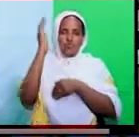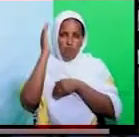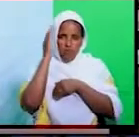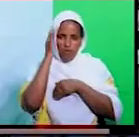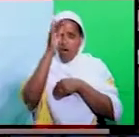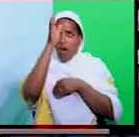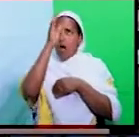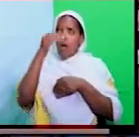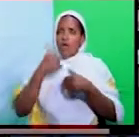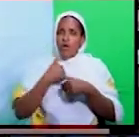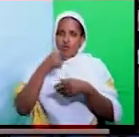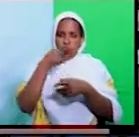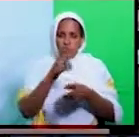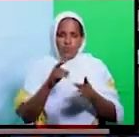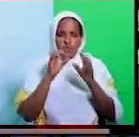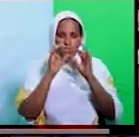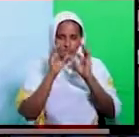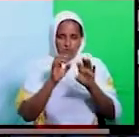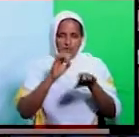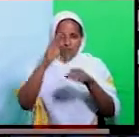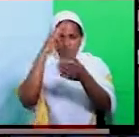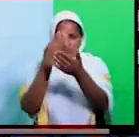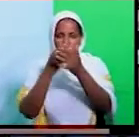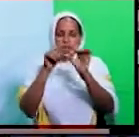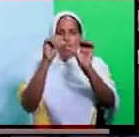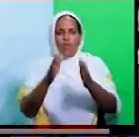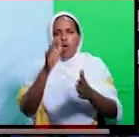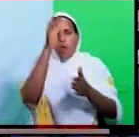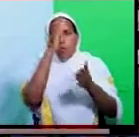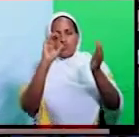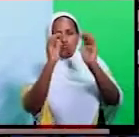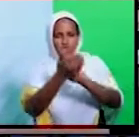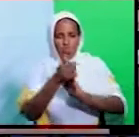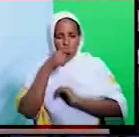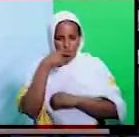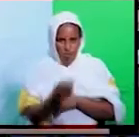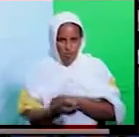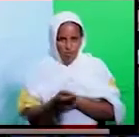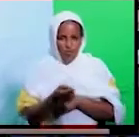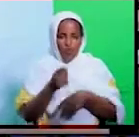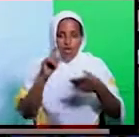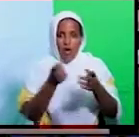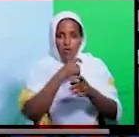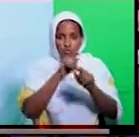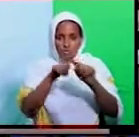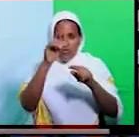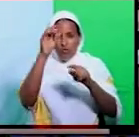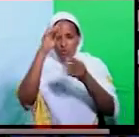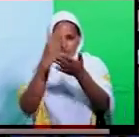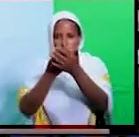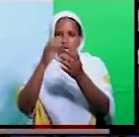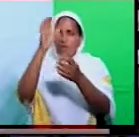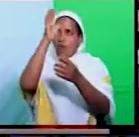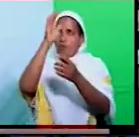ብሎ ሲጠይቁት ምን እዚህ የማይገባቸው ሶስት ሰዎች አግኝቼ ጊዜን ጨረሱብኝ ስንት ሰው ማስተምረውን አንድ አቡነ ዘሳ